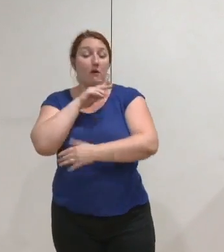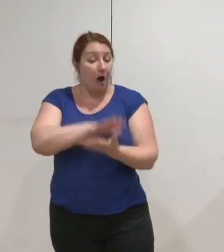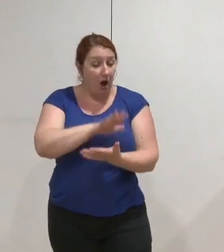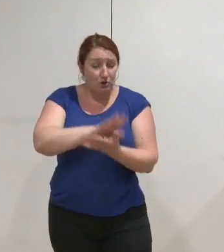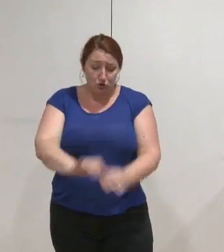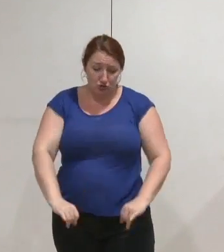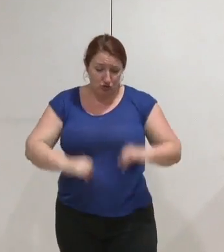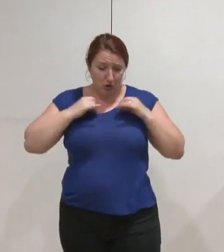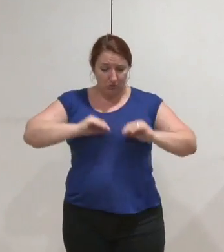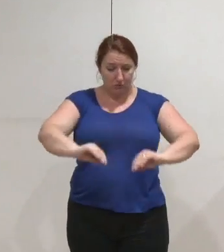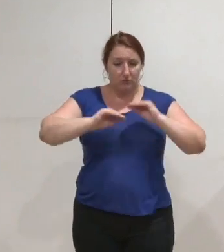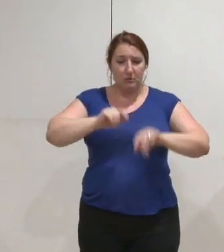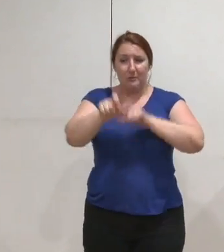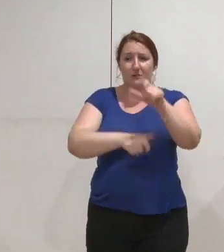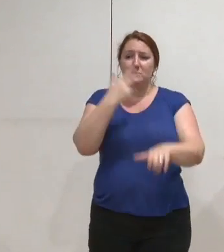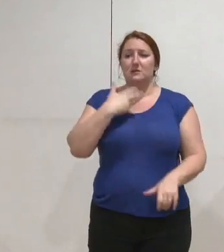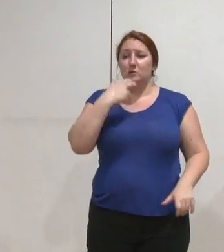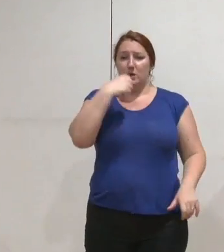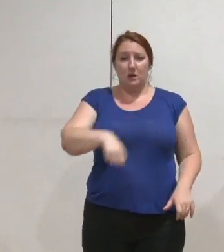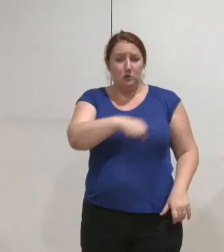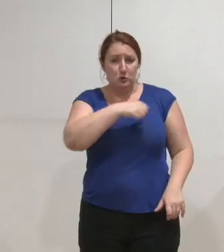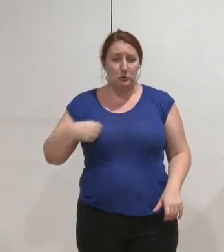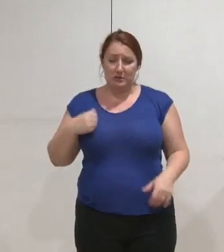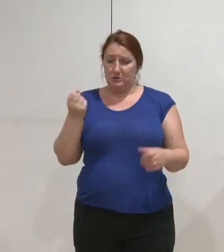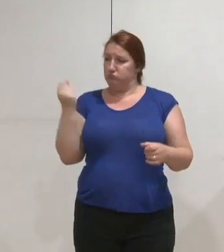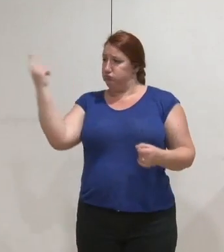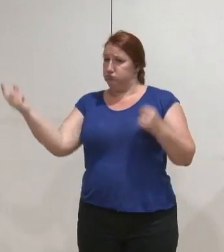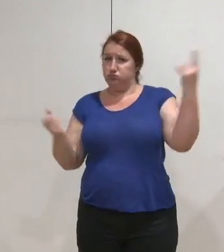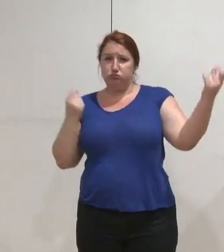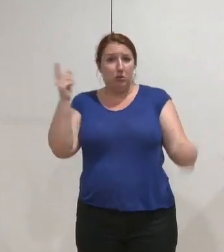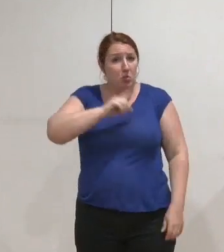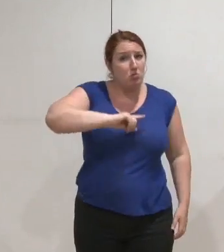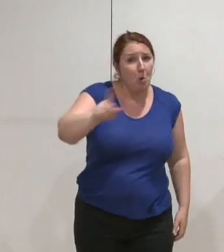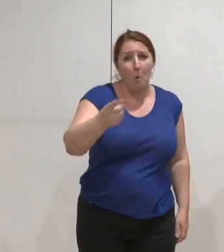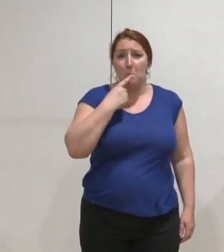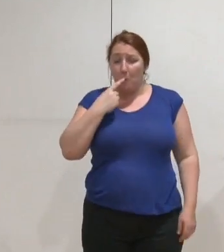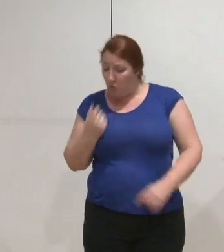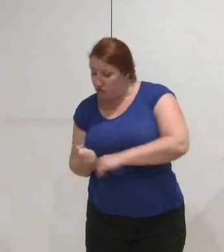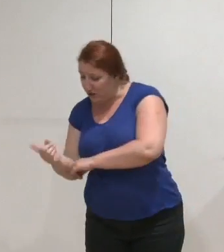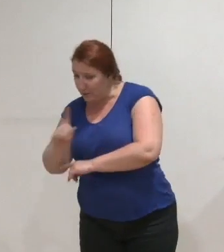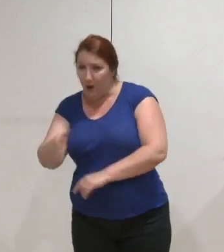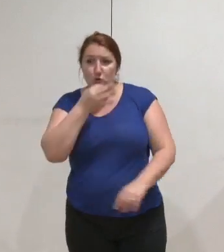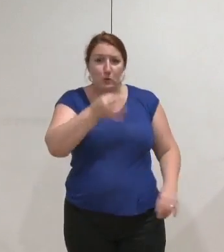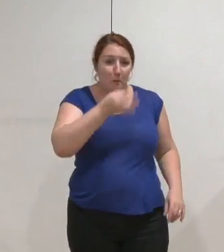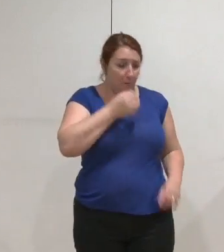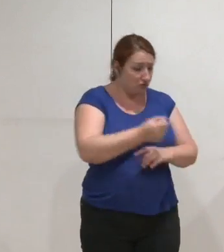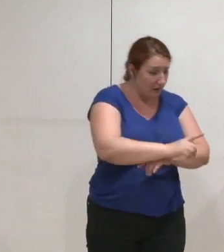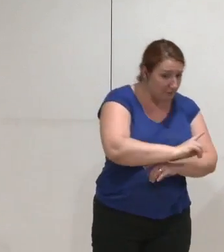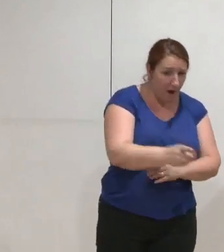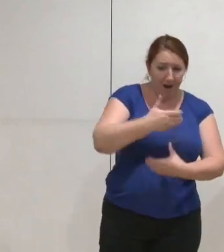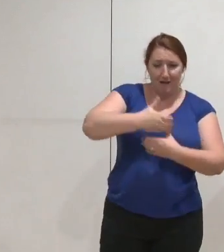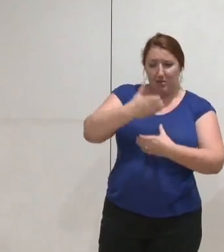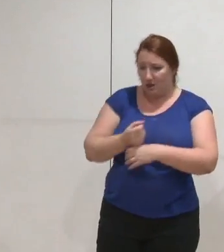on apprend aux citoyens suisses à ne pas jeter leurs papiers de bonbon par terre à ne pas jeter leur schwimgum à ne pas jeter leurs